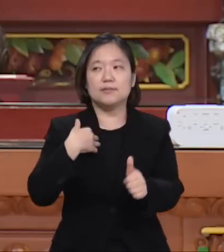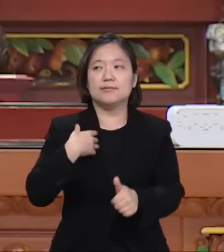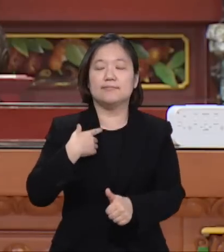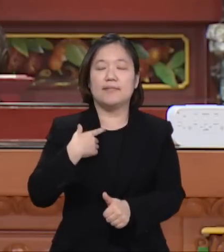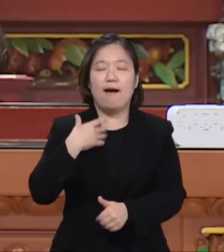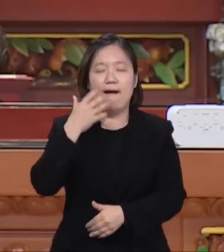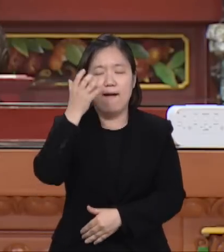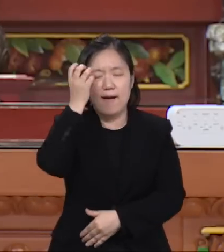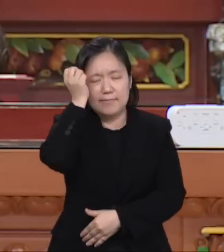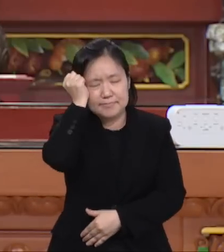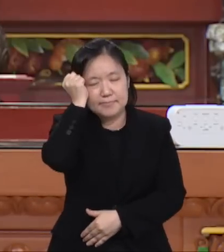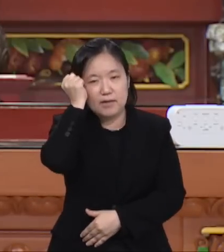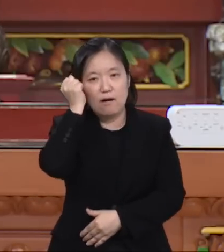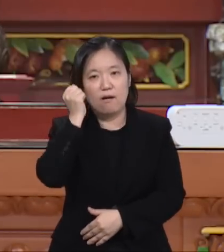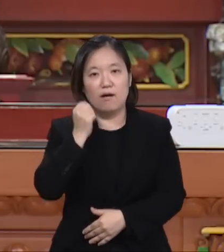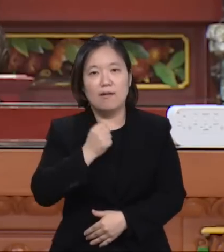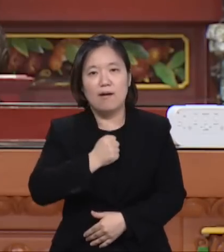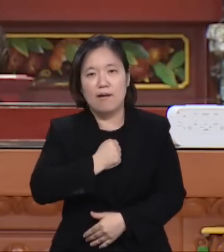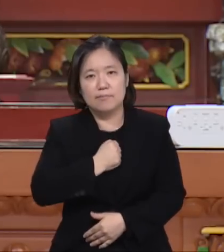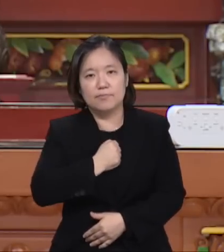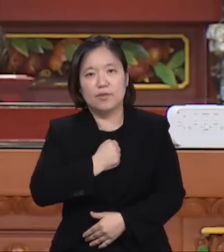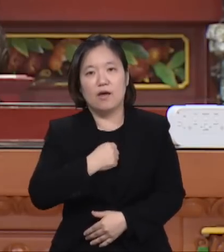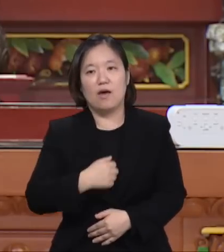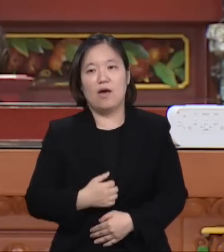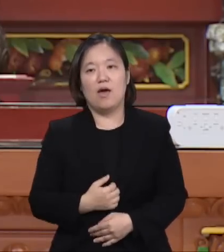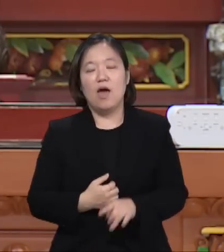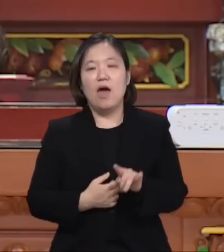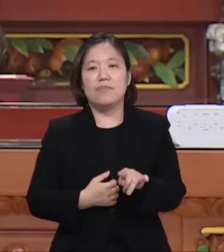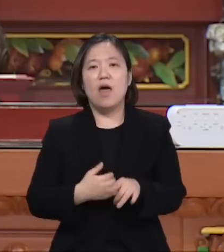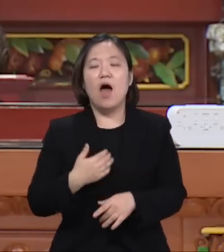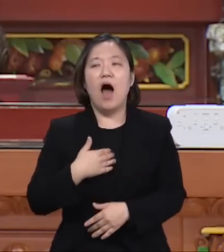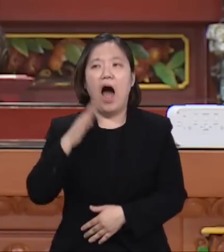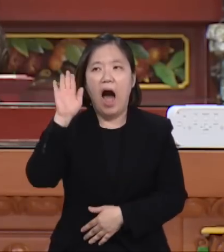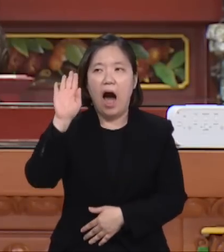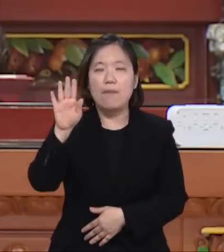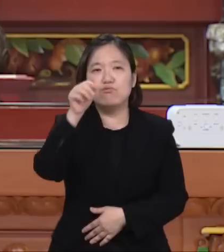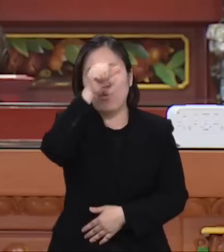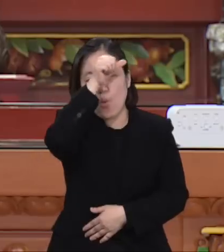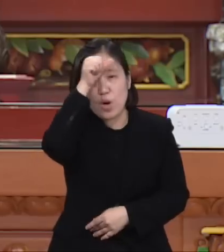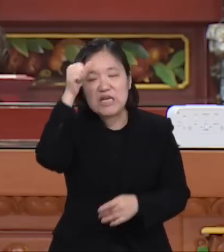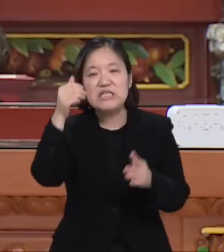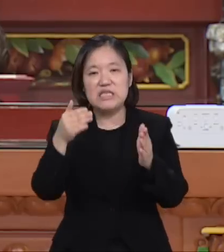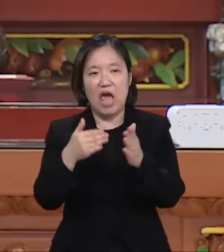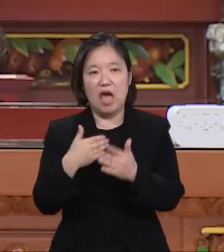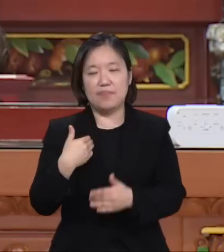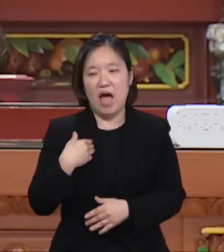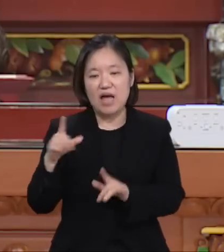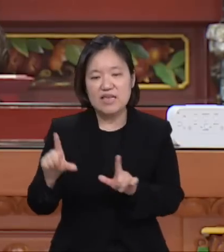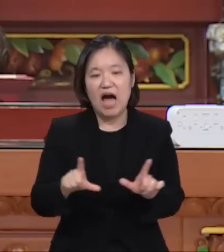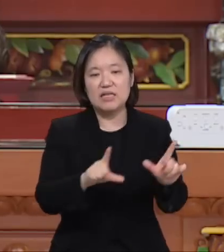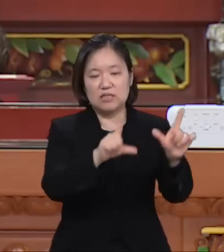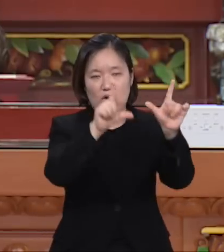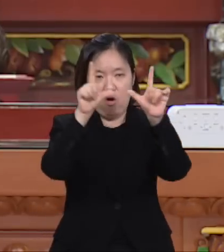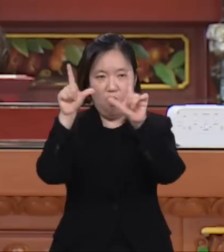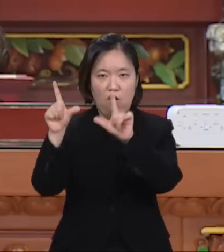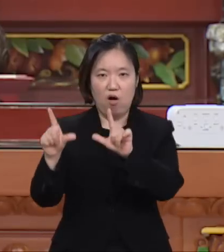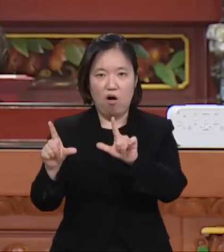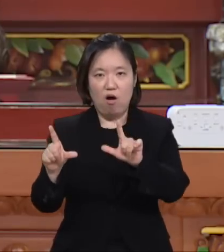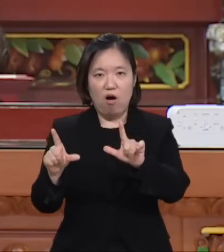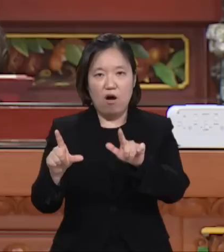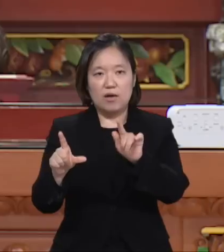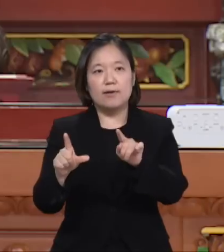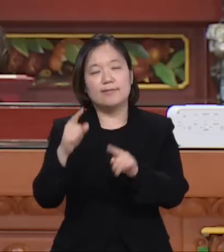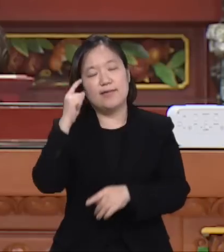딱 박혀 있는 거예요 그리고 자신의 인생 자신의 가치관이 완전히 바뀌게 됩니다 그래서